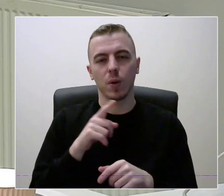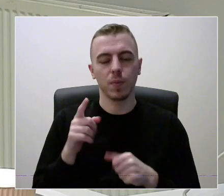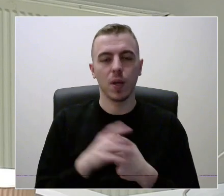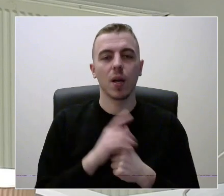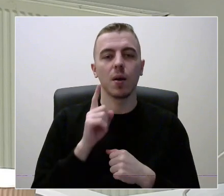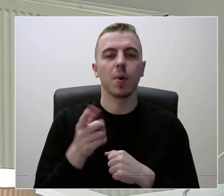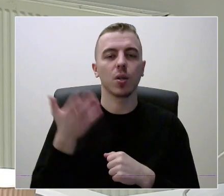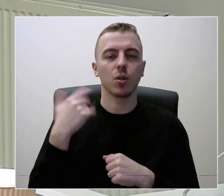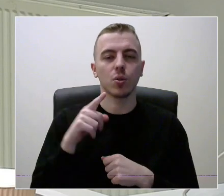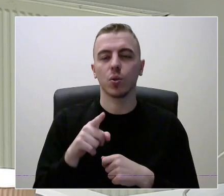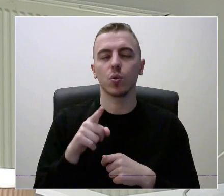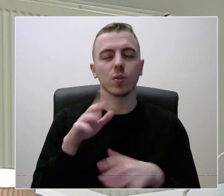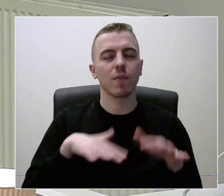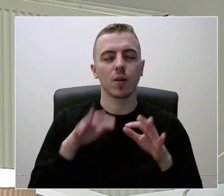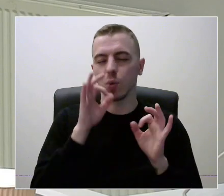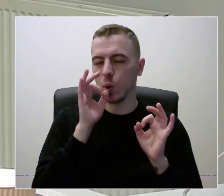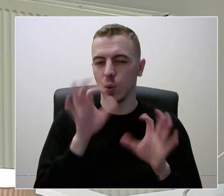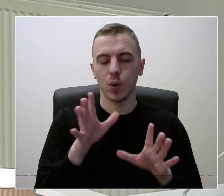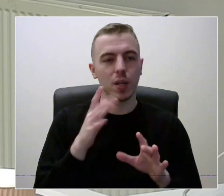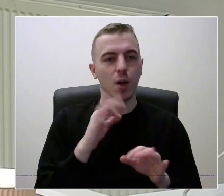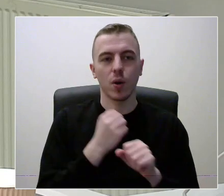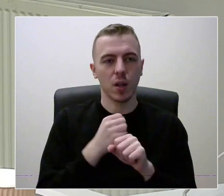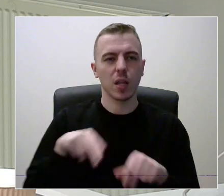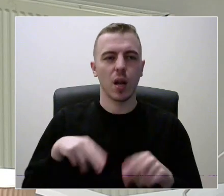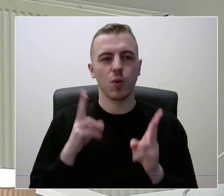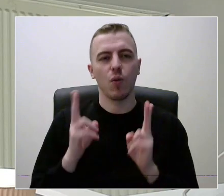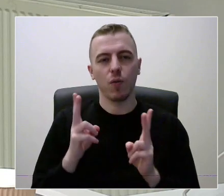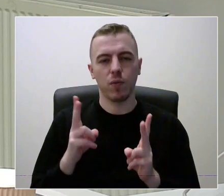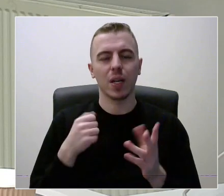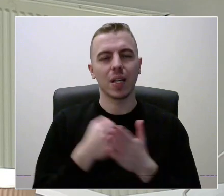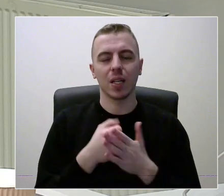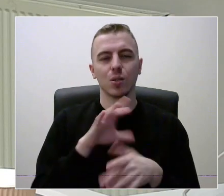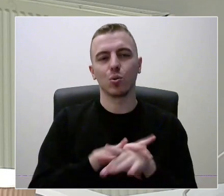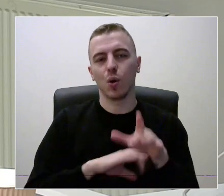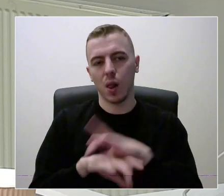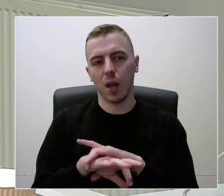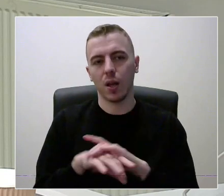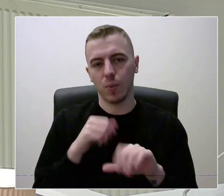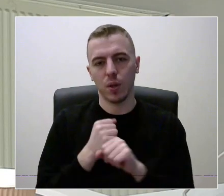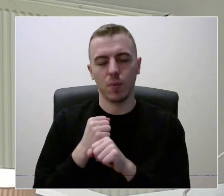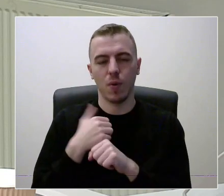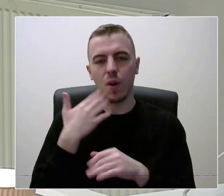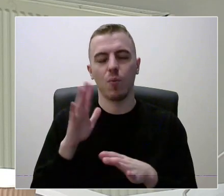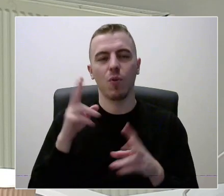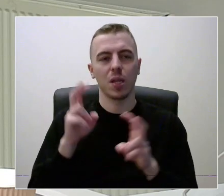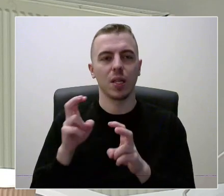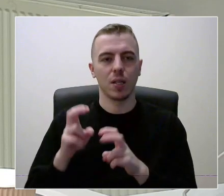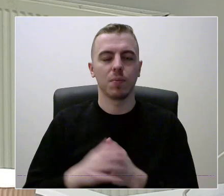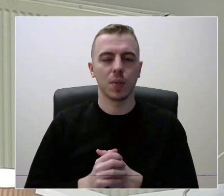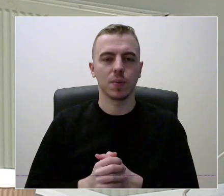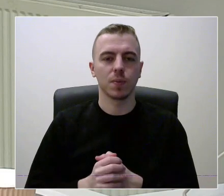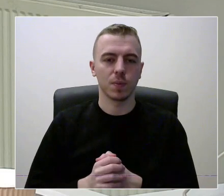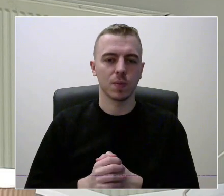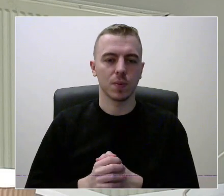jūs nesėmėte jokių veiksmų, o direktorius toliau ėjo pareigas iki pat sulaikymo ir paskelbto iki teisminio tyrimo. Praeitoje kadencijoje